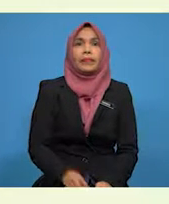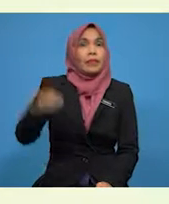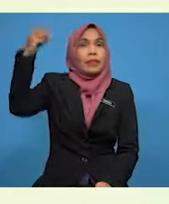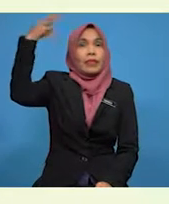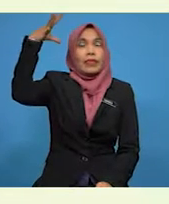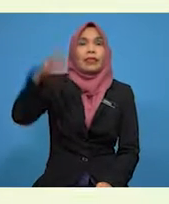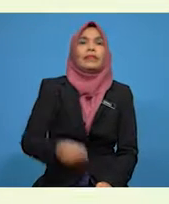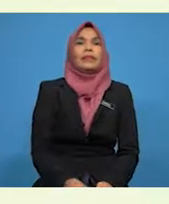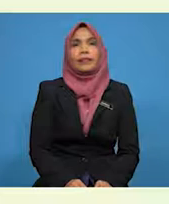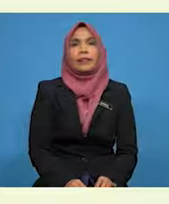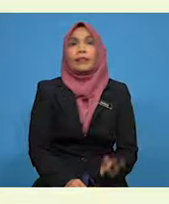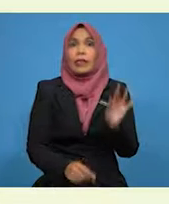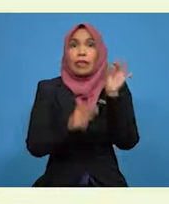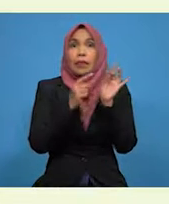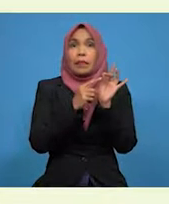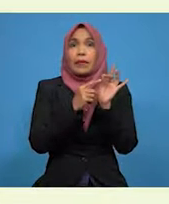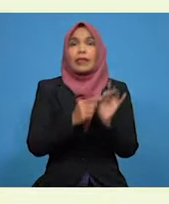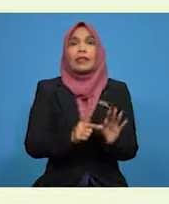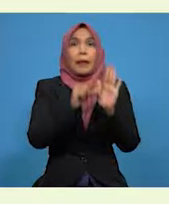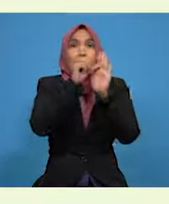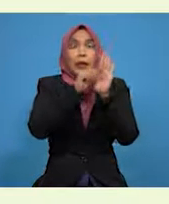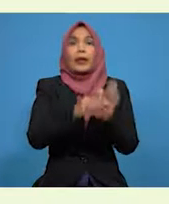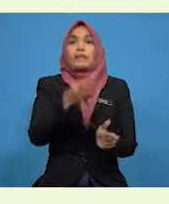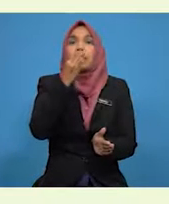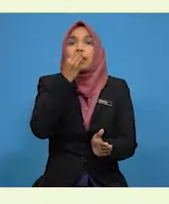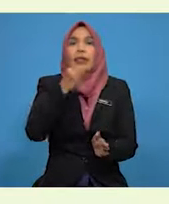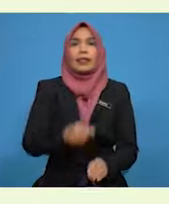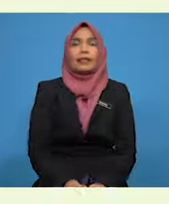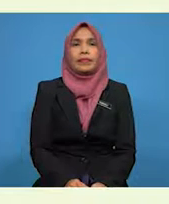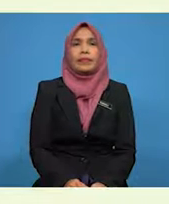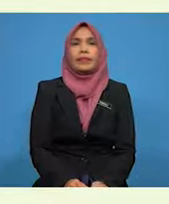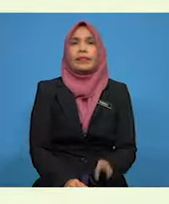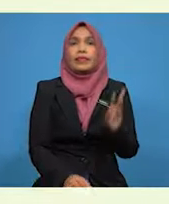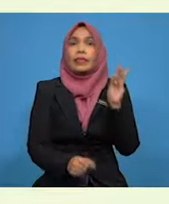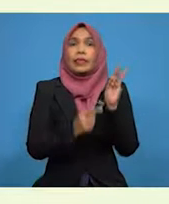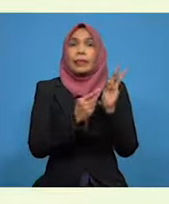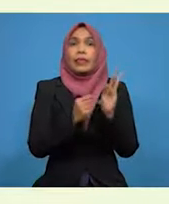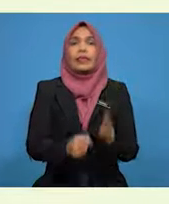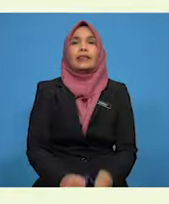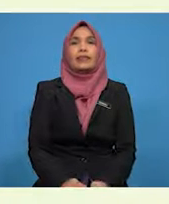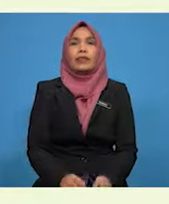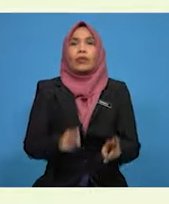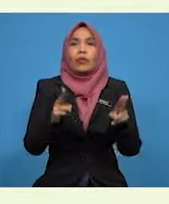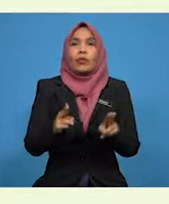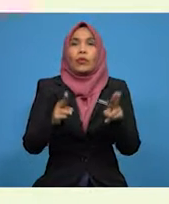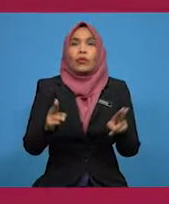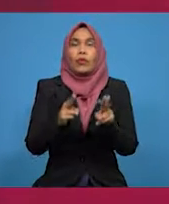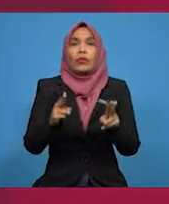poultry. Dan yang kesembilan, melaksanakan pengurusan poultry baka peringkat